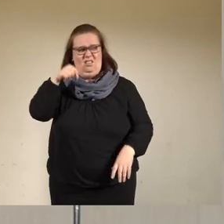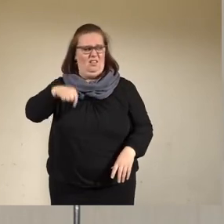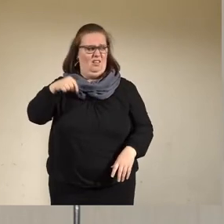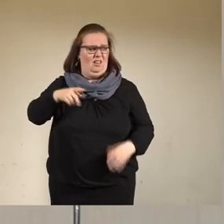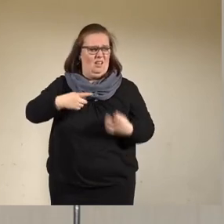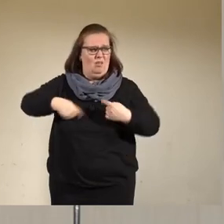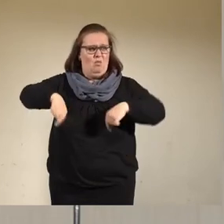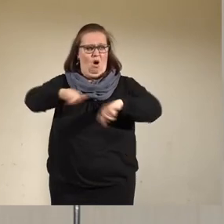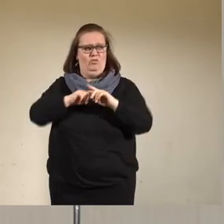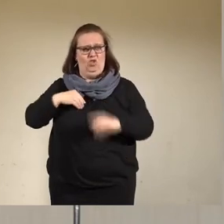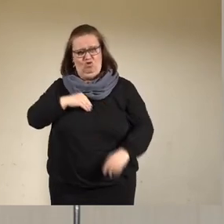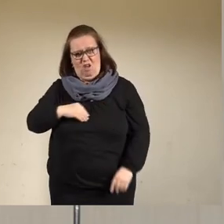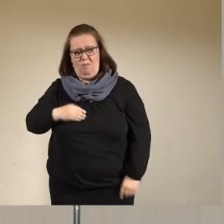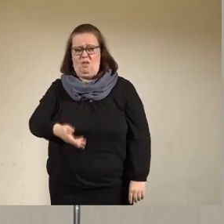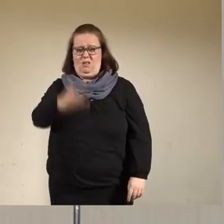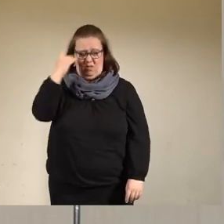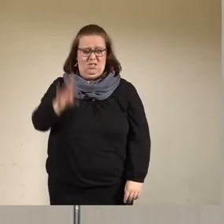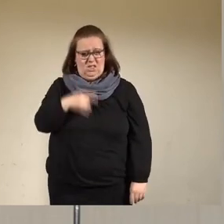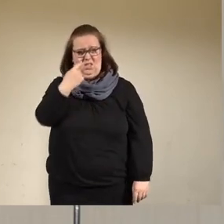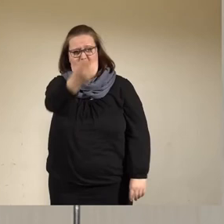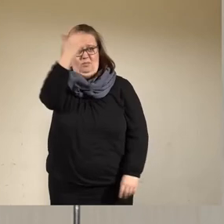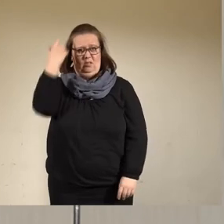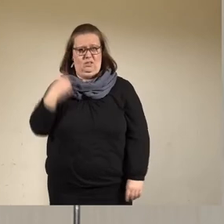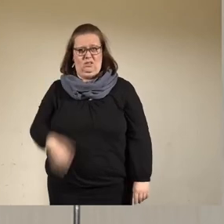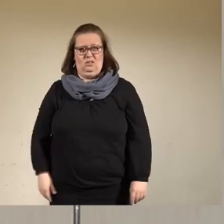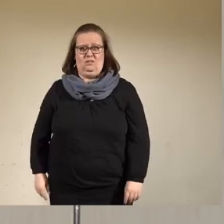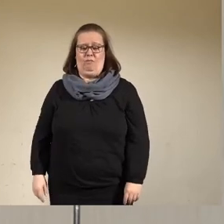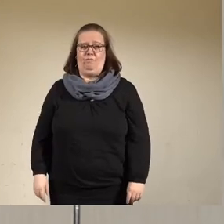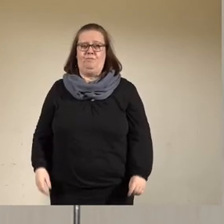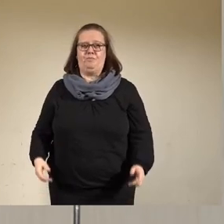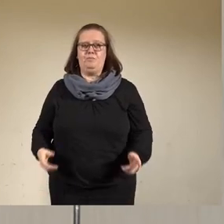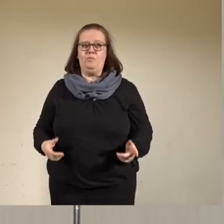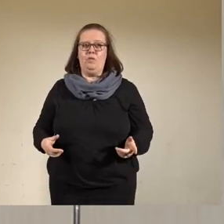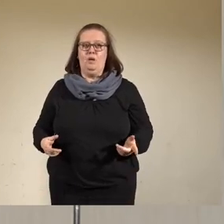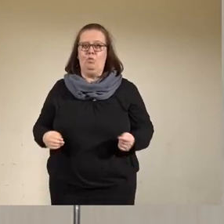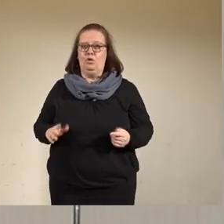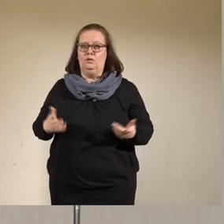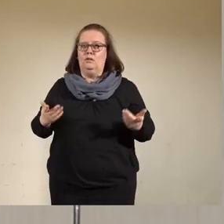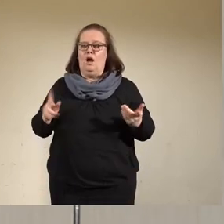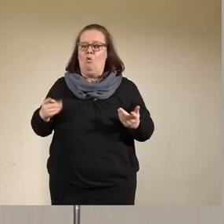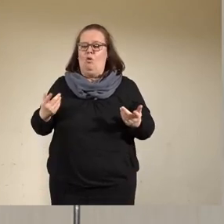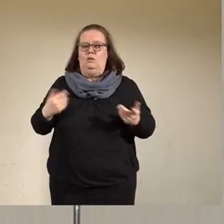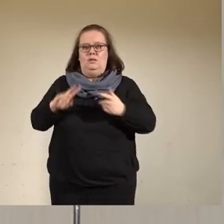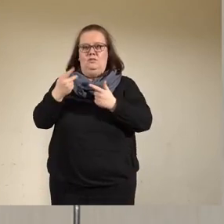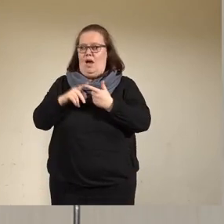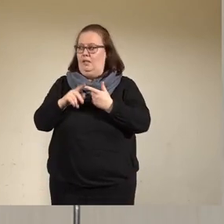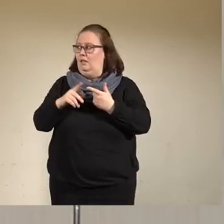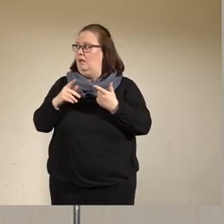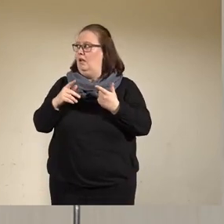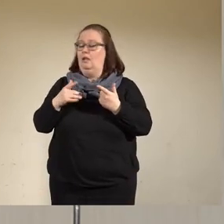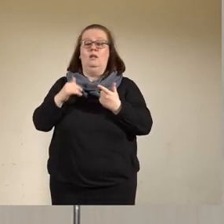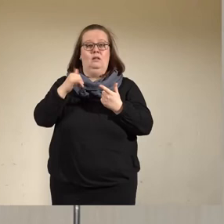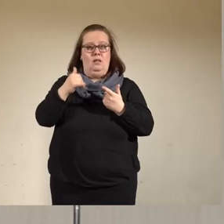im Raum für irgendwas schämen sollte, dann würde ich sagen, wären Sie dran. Das Zweite ist,